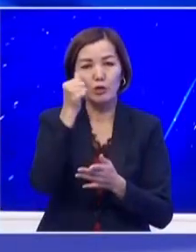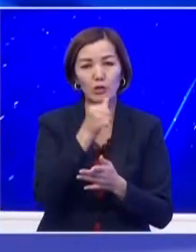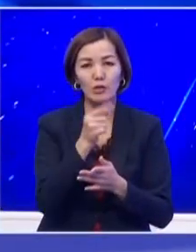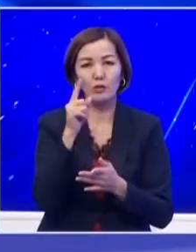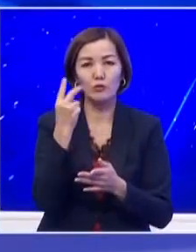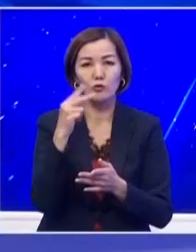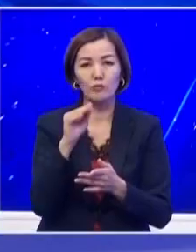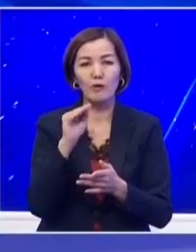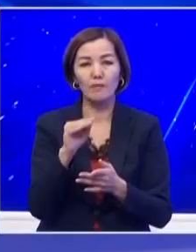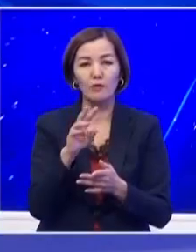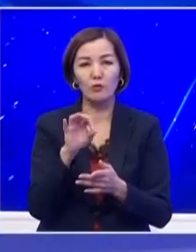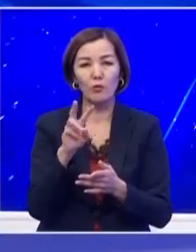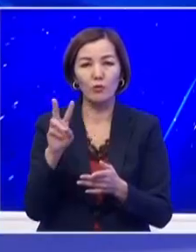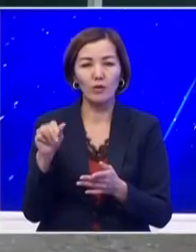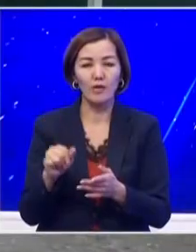қуаттылығы 120 мың тонна.